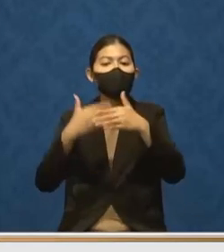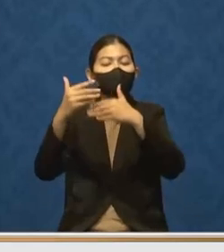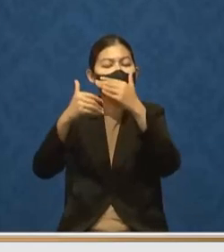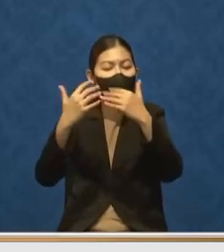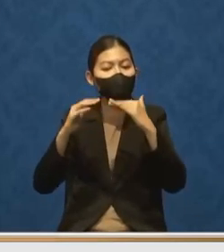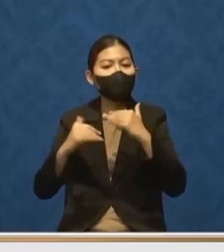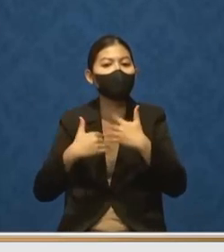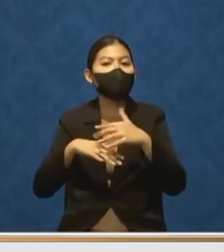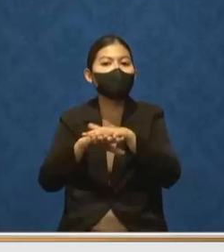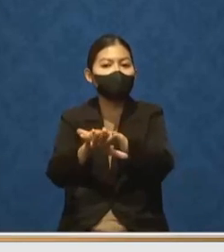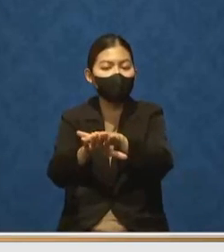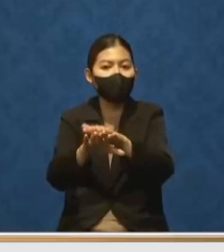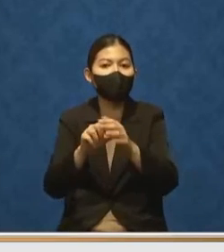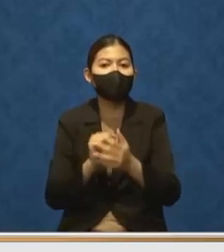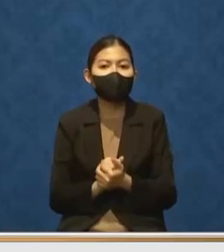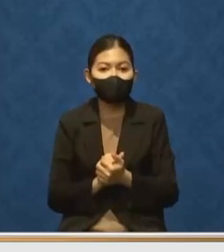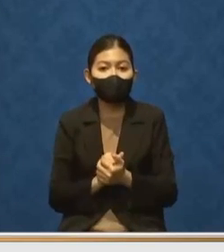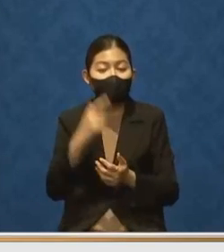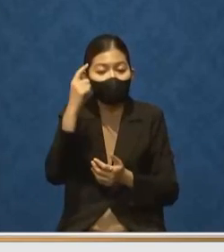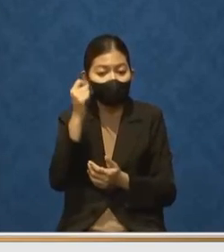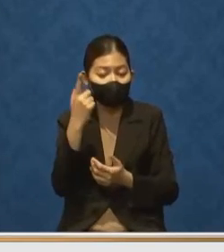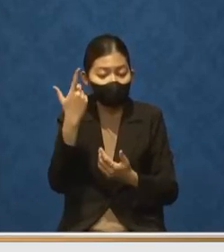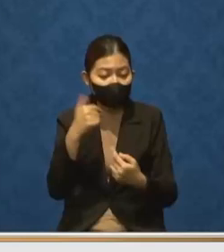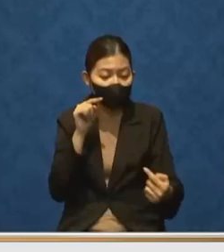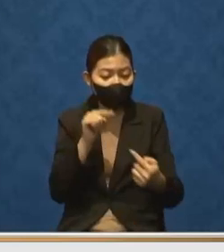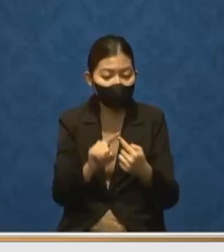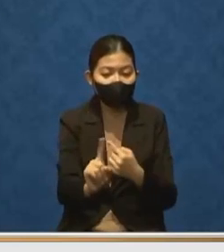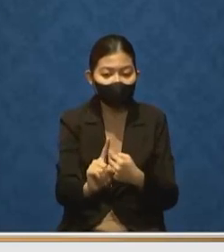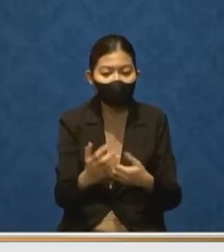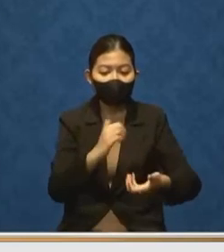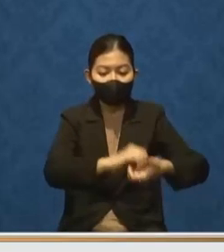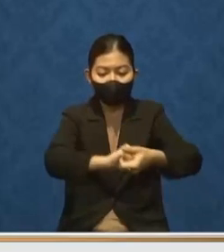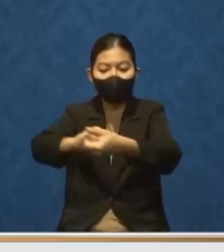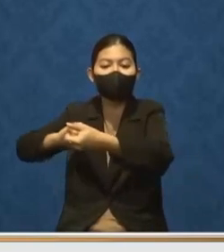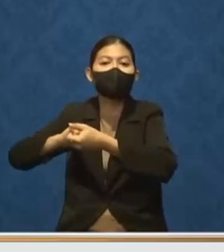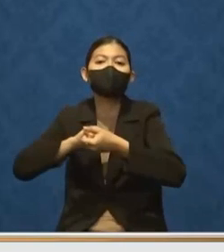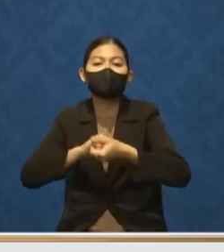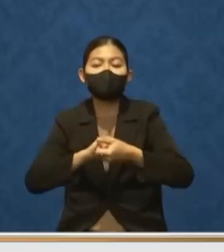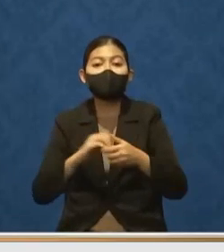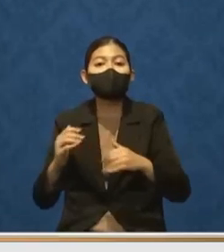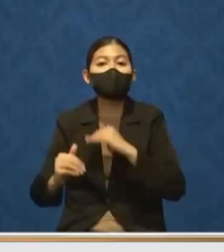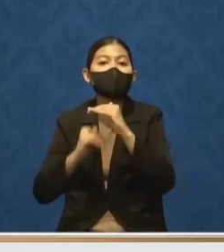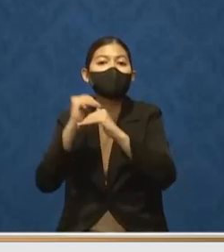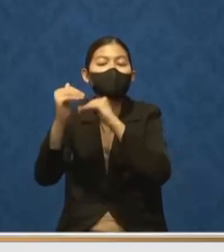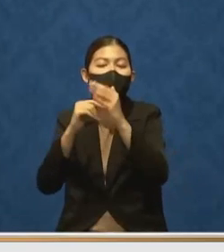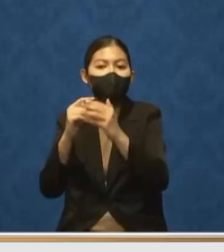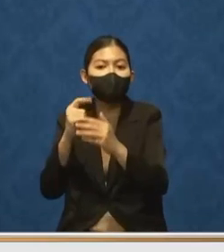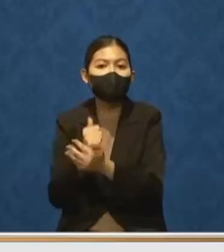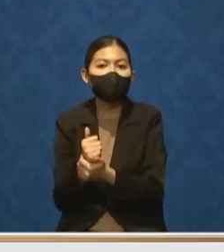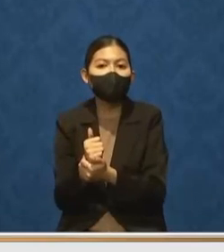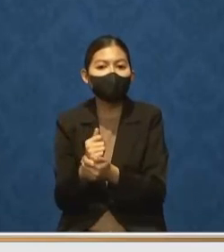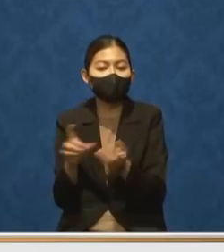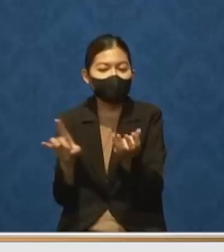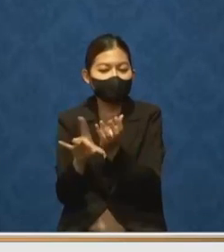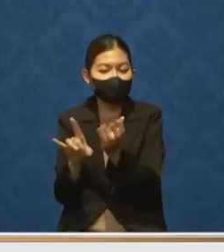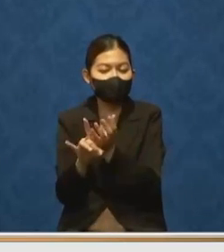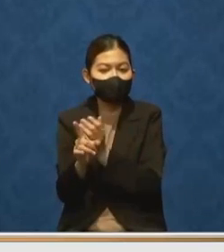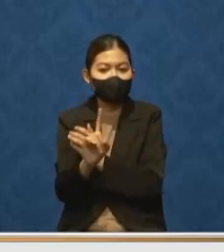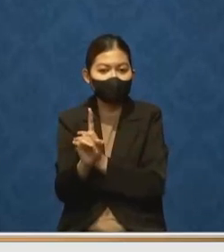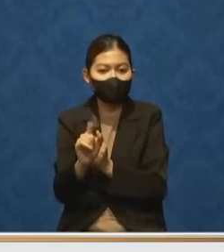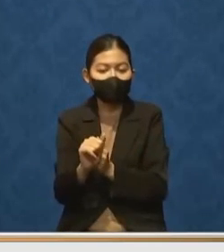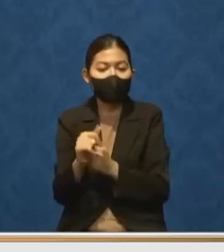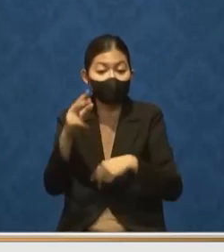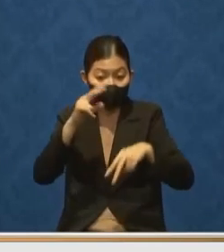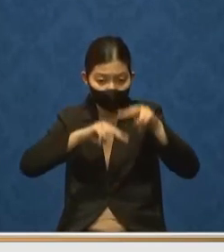นการเสริมสร้างความเข้าใจและประสานความร่วมมือและการพัฒนาและปรับปรุงประสิทธิภาพด้วยหลักธรรมอภิบาลเ